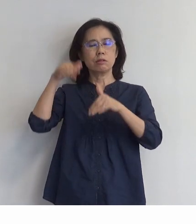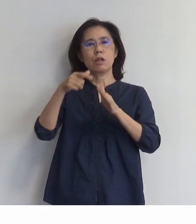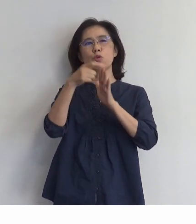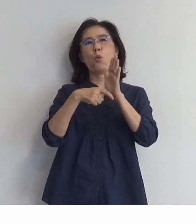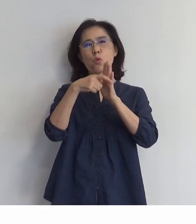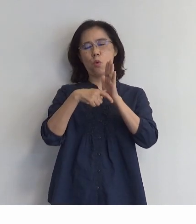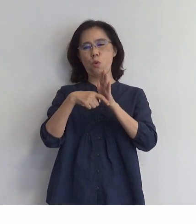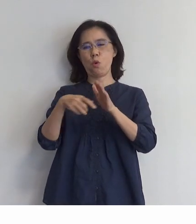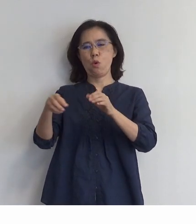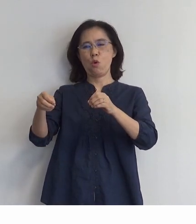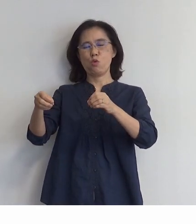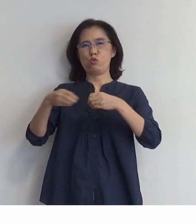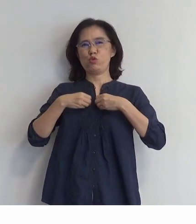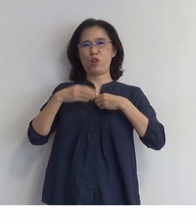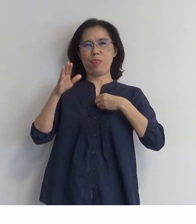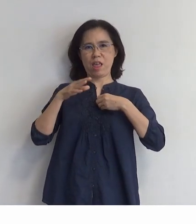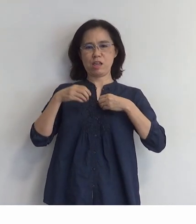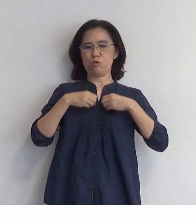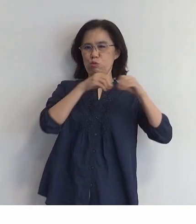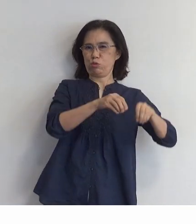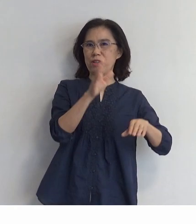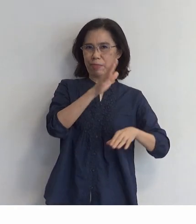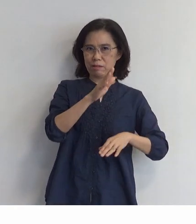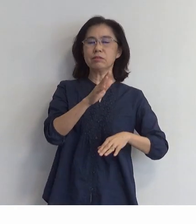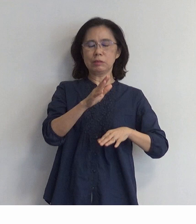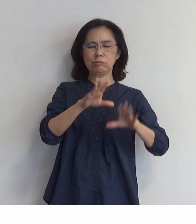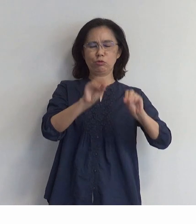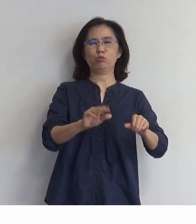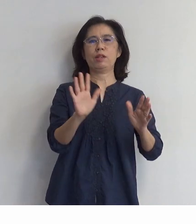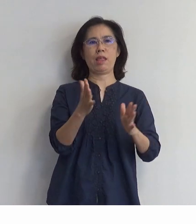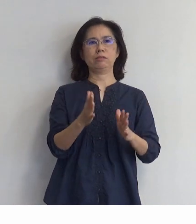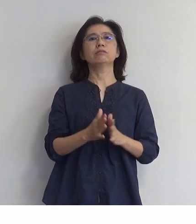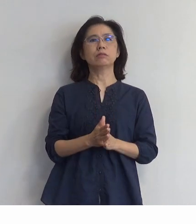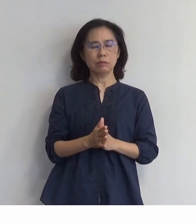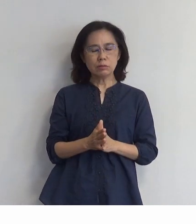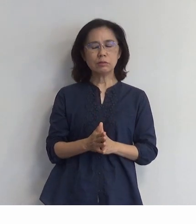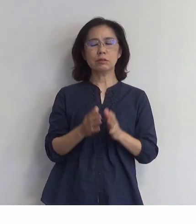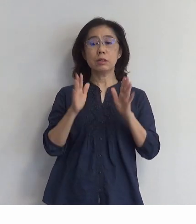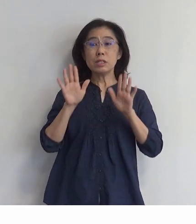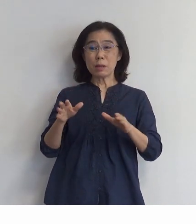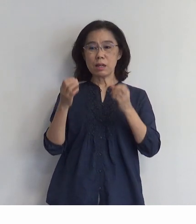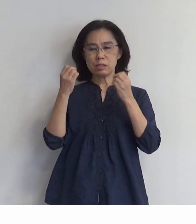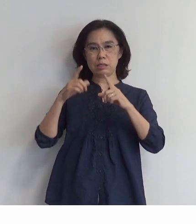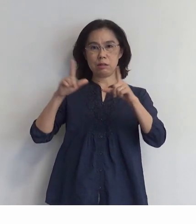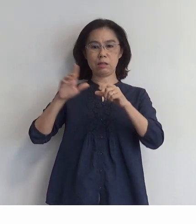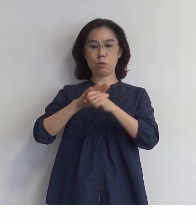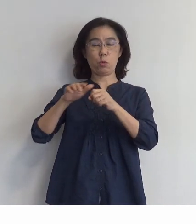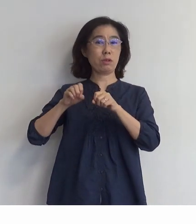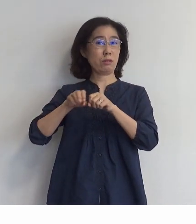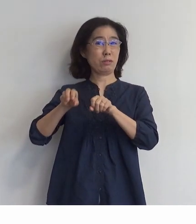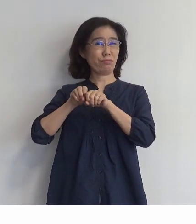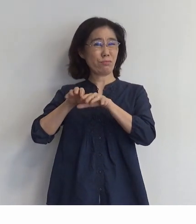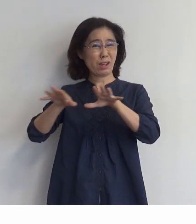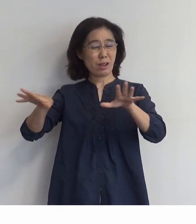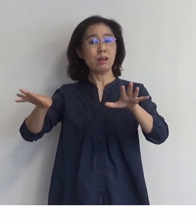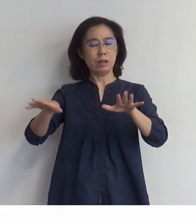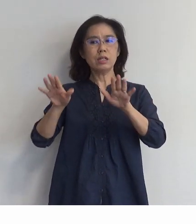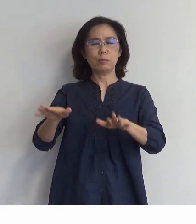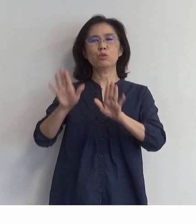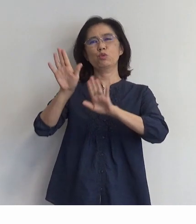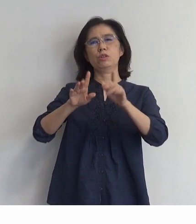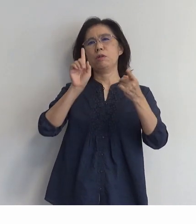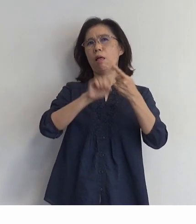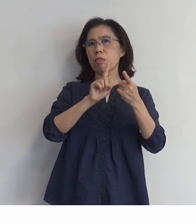らない、うつさない、つぶさない、新型コロナが最大の流行となっている今でも通用する標語だと思